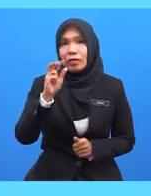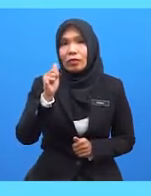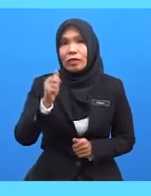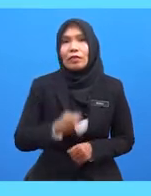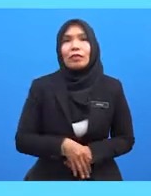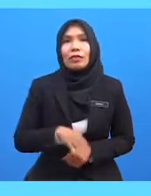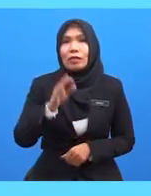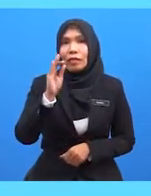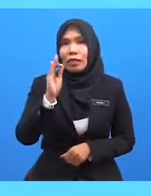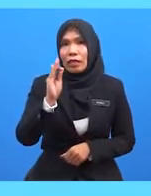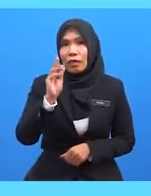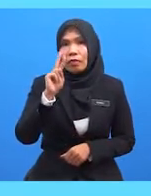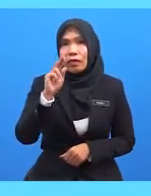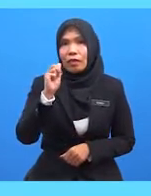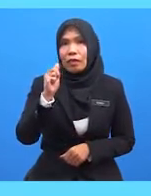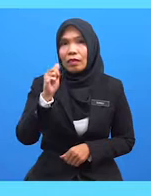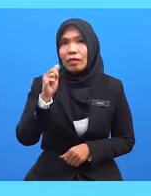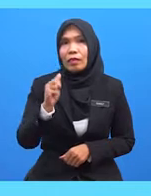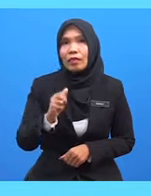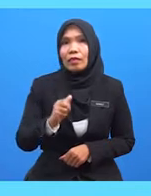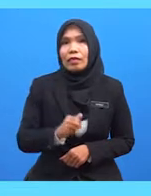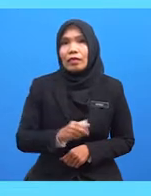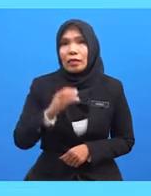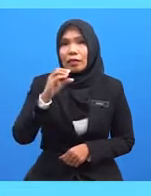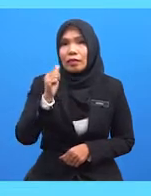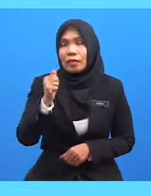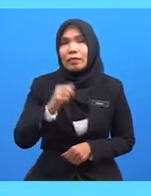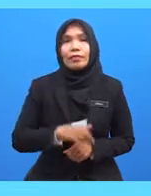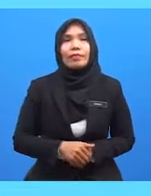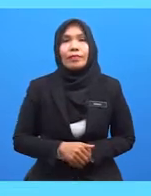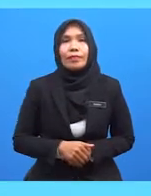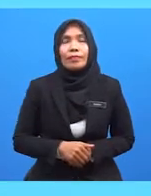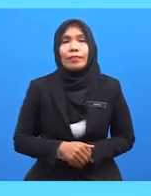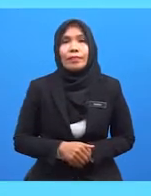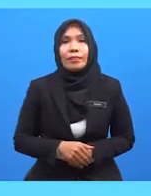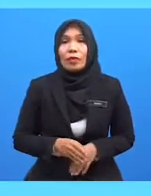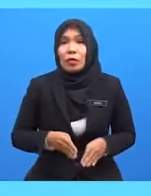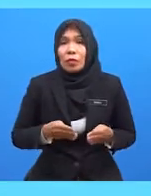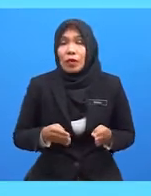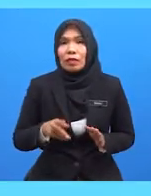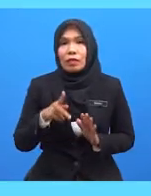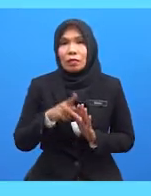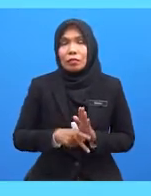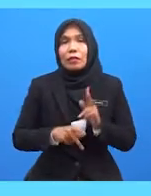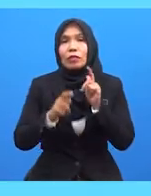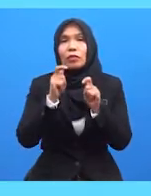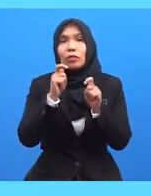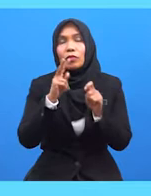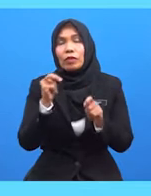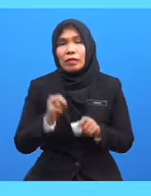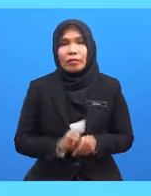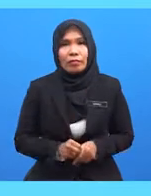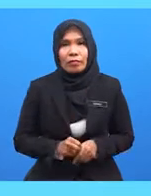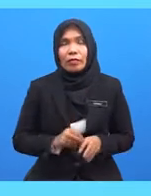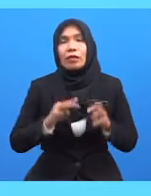bahasa rasmi dan bahasa perdagangan. Di samping itu menjadi bahasa pertuturan masyarakat